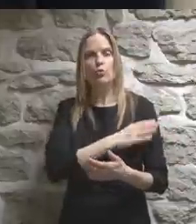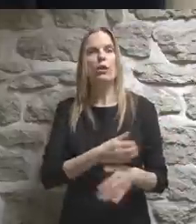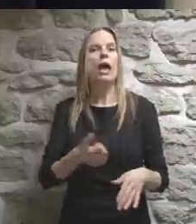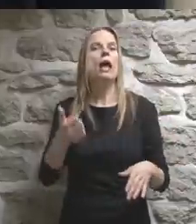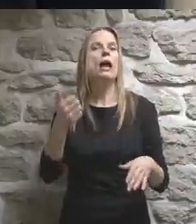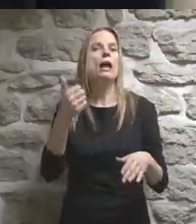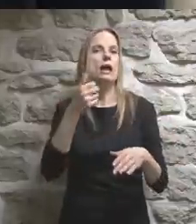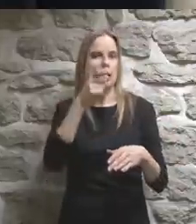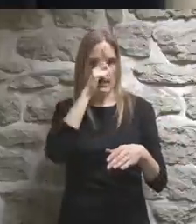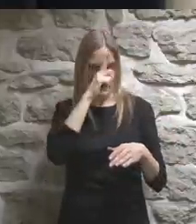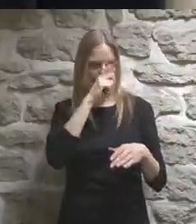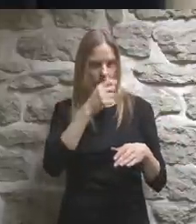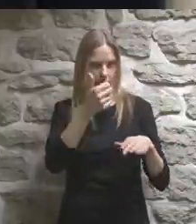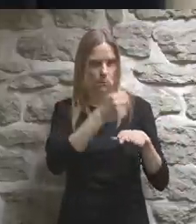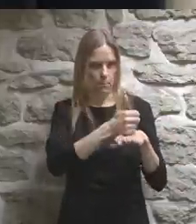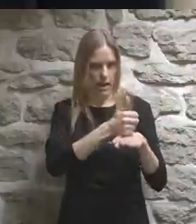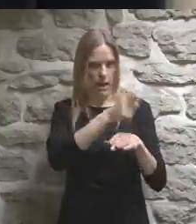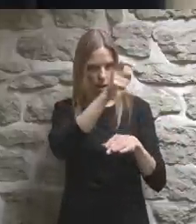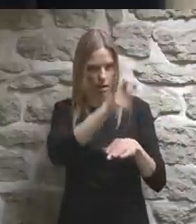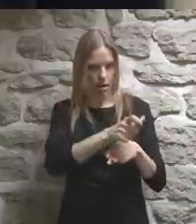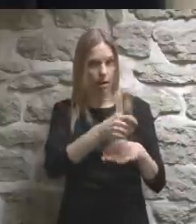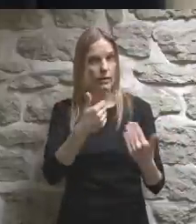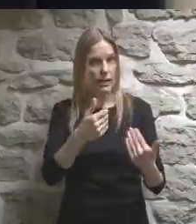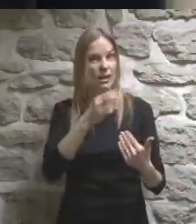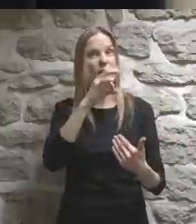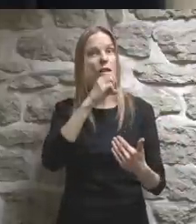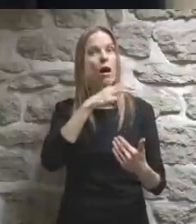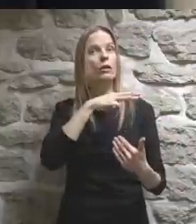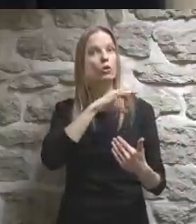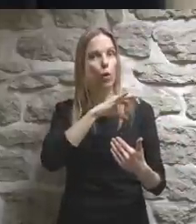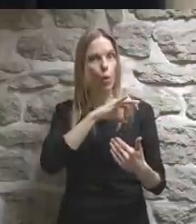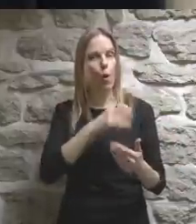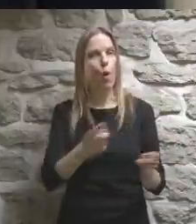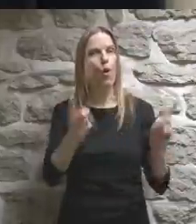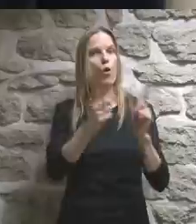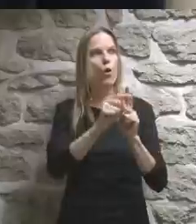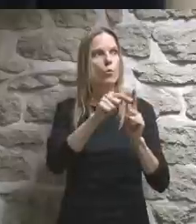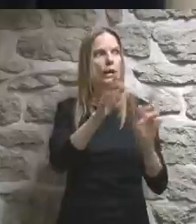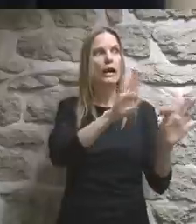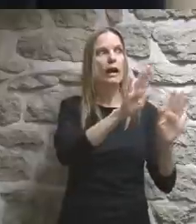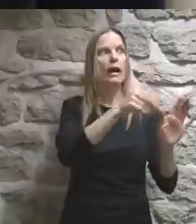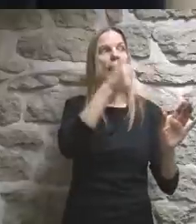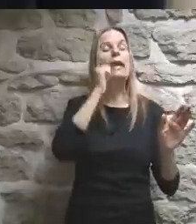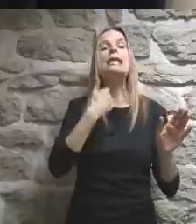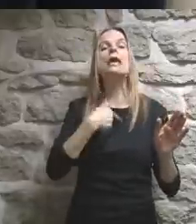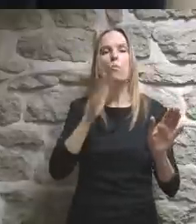täna NATO liidrite kohtumisel annab siis avalikult teada, millist... Eile juba andis.